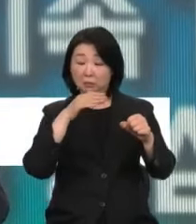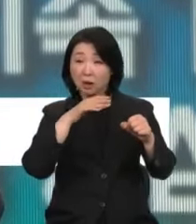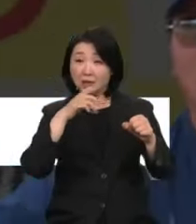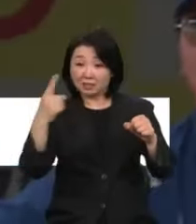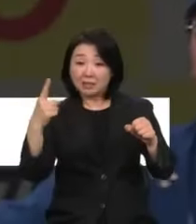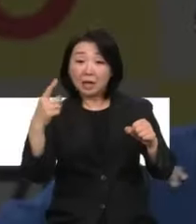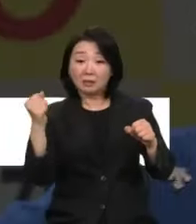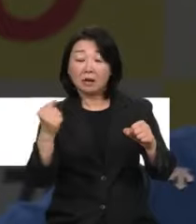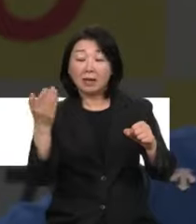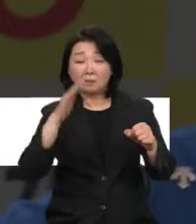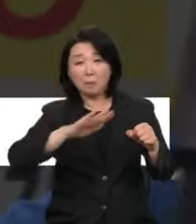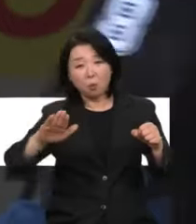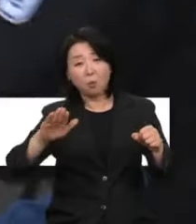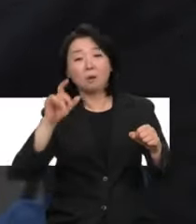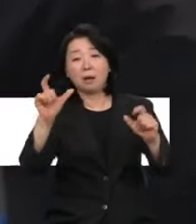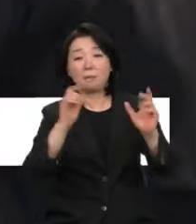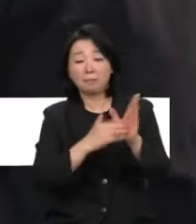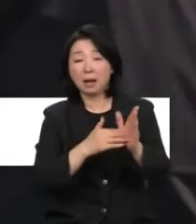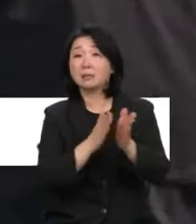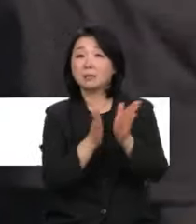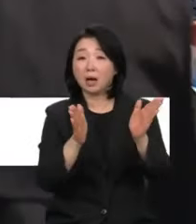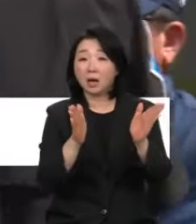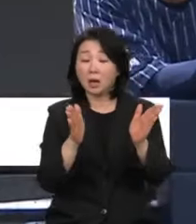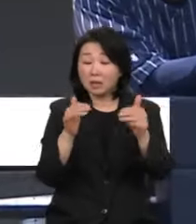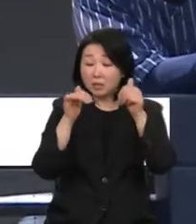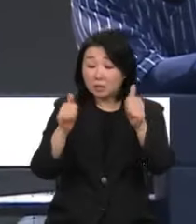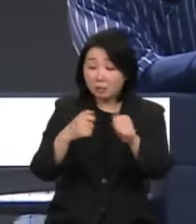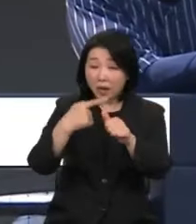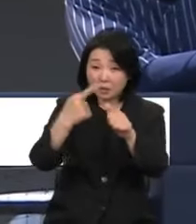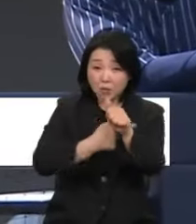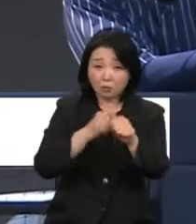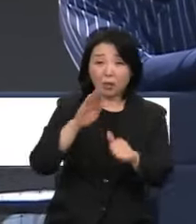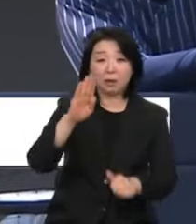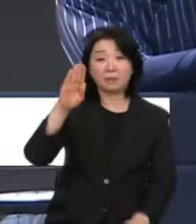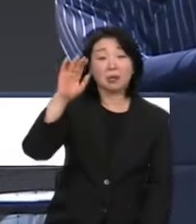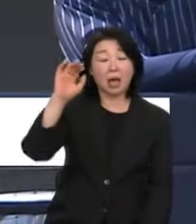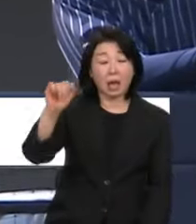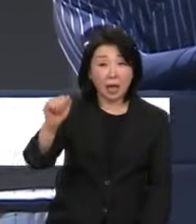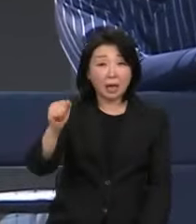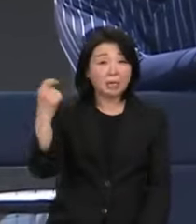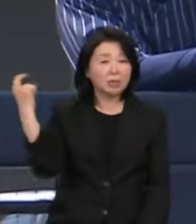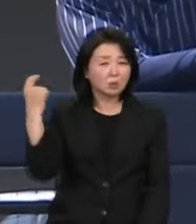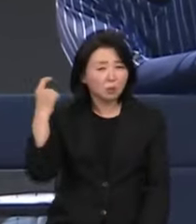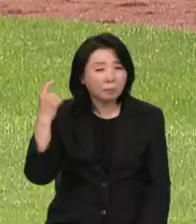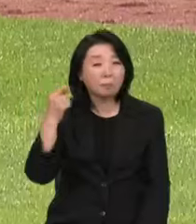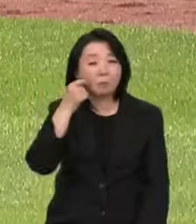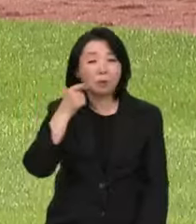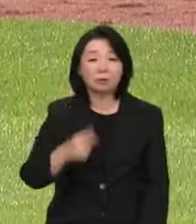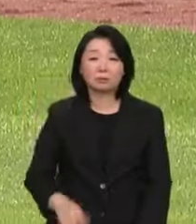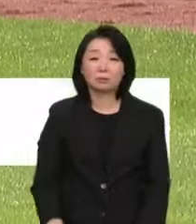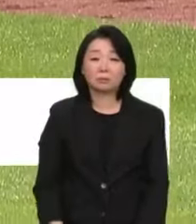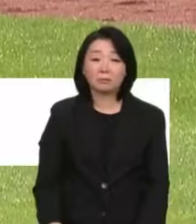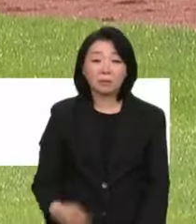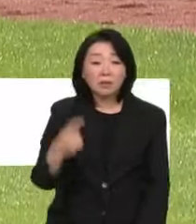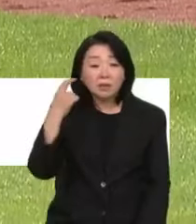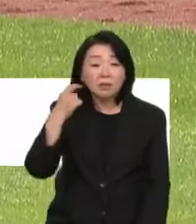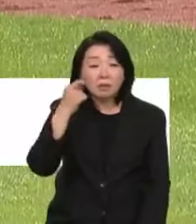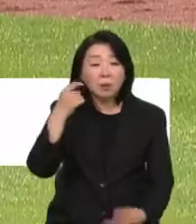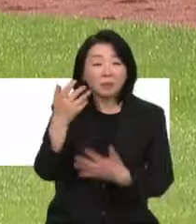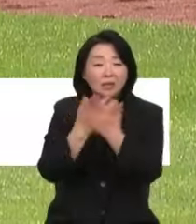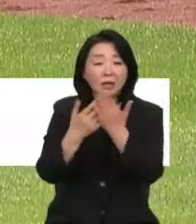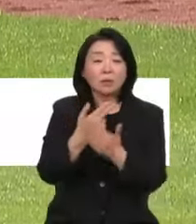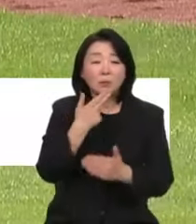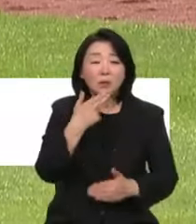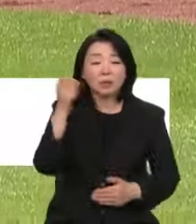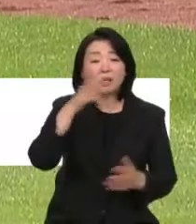판정되면서 시작됐습니다. 심판이 자동 투구 판정 시스템 ABS의 콜을 놓친 겁니다. 안 들렸으면 안 들렸다 사인을 주고 해야